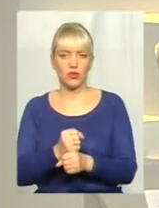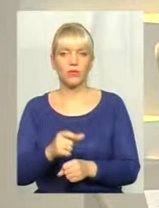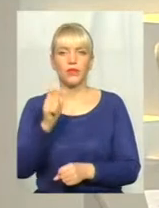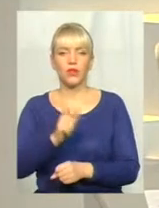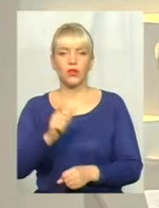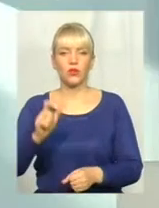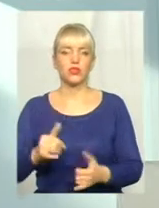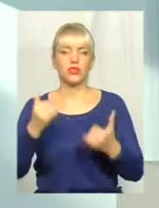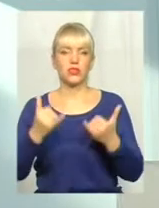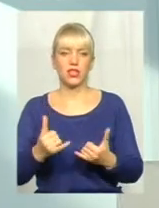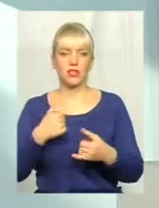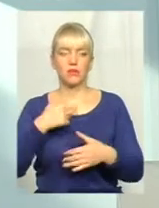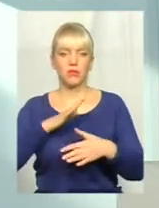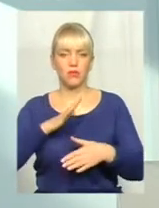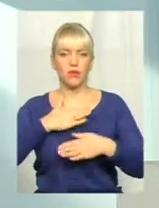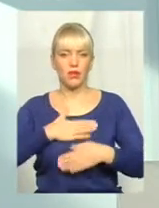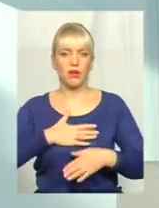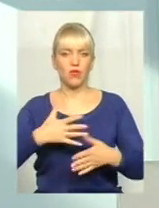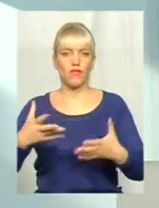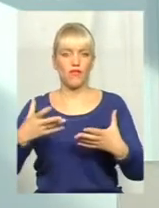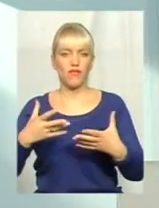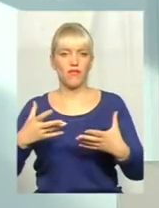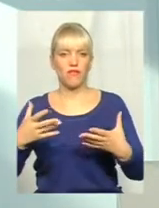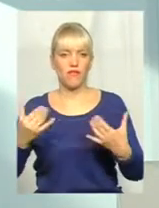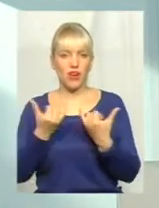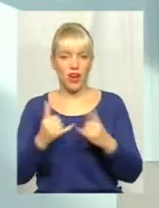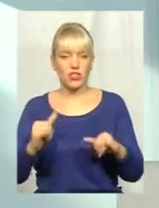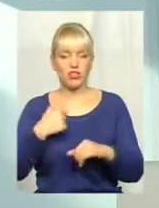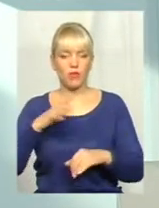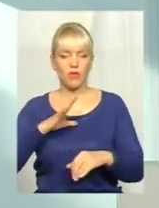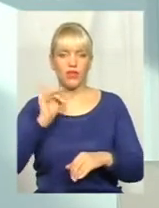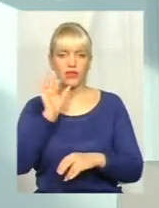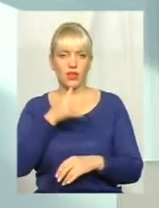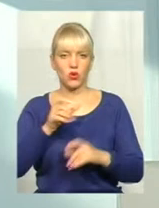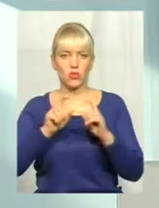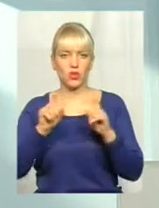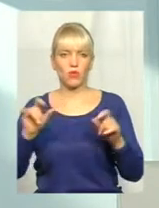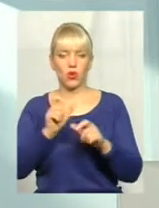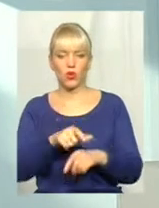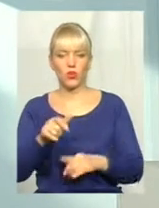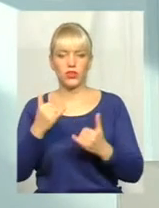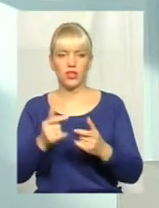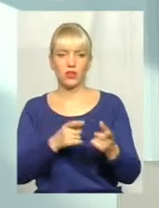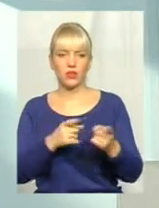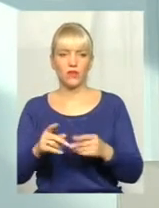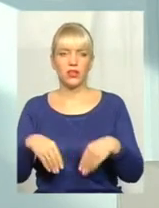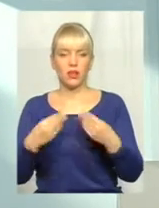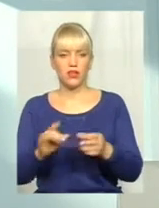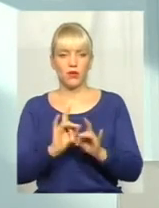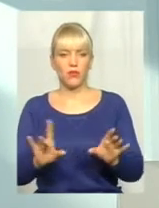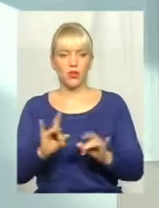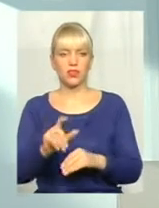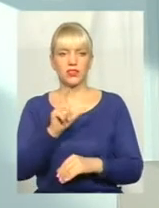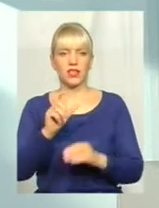зараз, от мені, я був приємно вражений, я був на двох таких серйозних об'єктах, і люди готові дати пояснення, і з